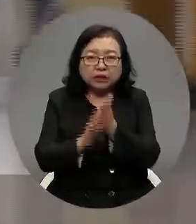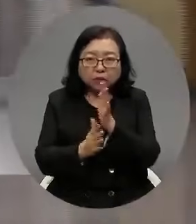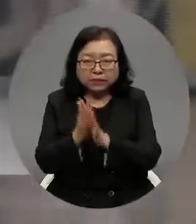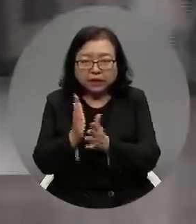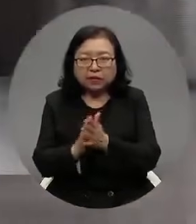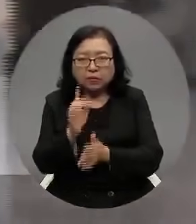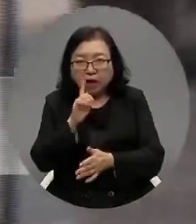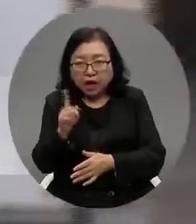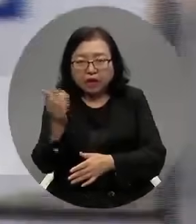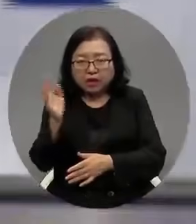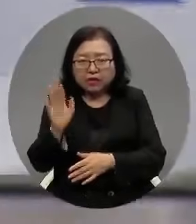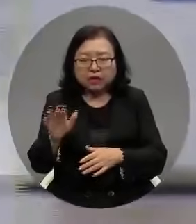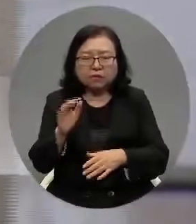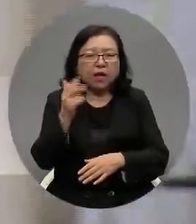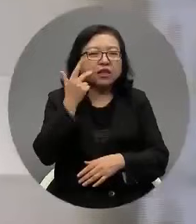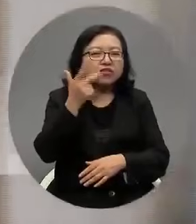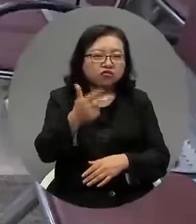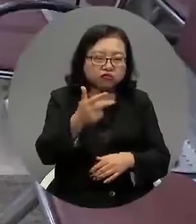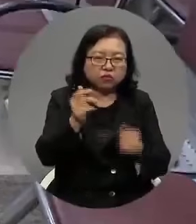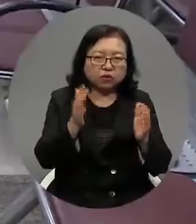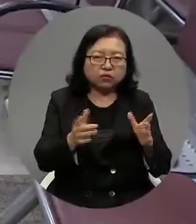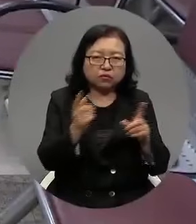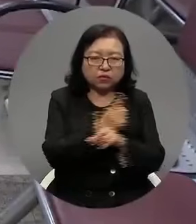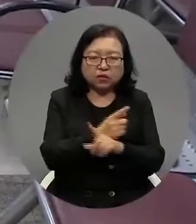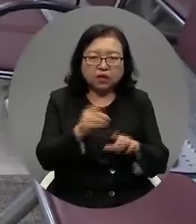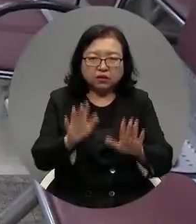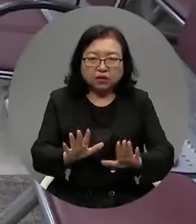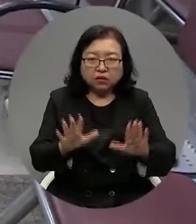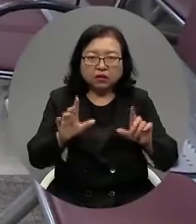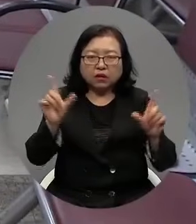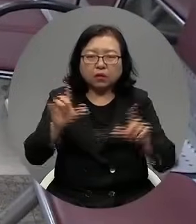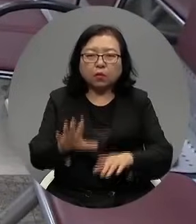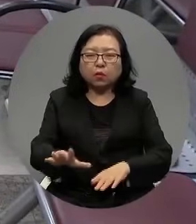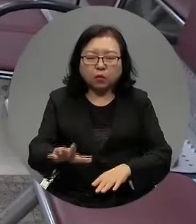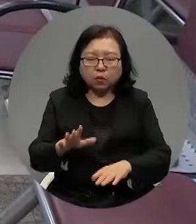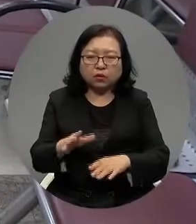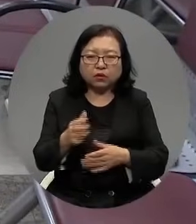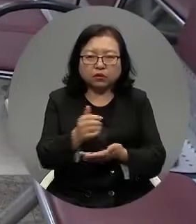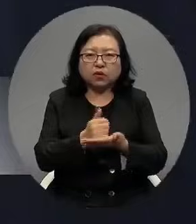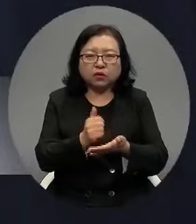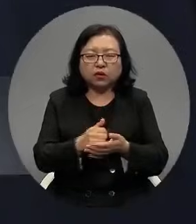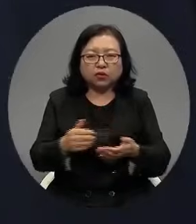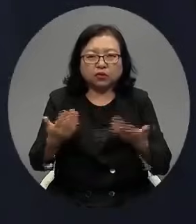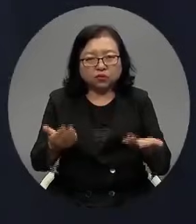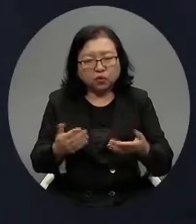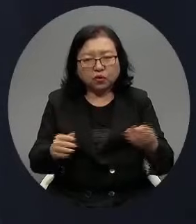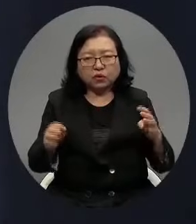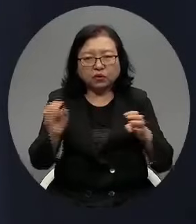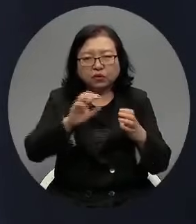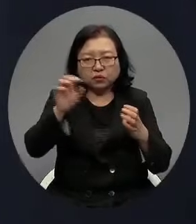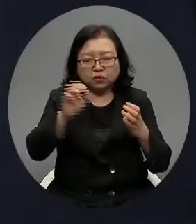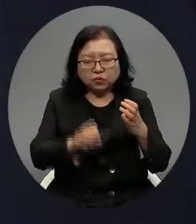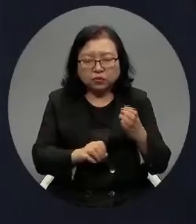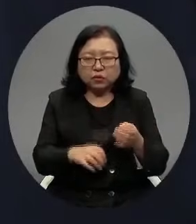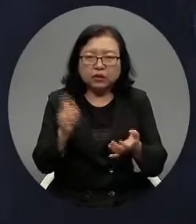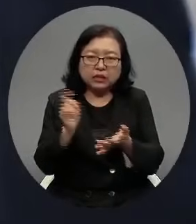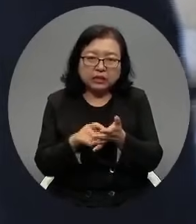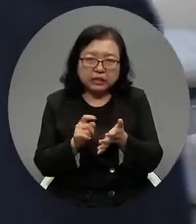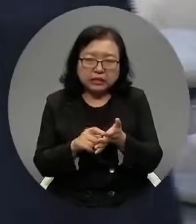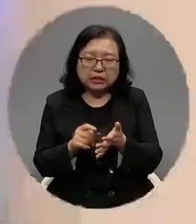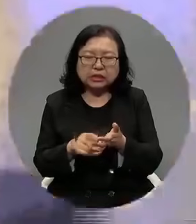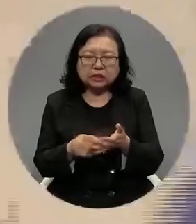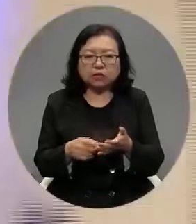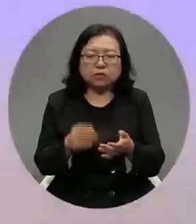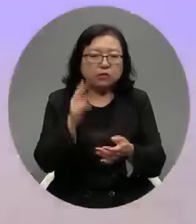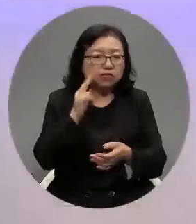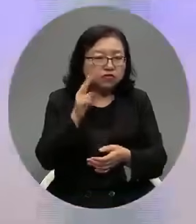겁니다. 첫날인 오늘 외래 휴진율은 40%. 교수 비대위는 응급이나 중증 환자를 제외한 수술과